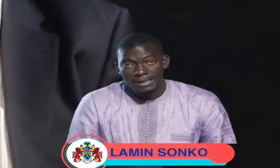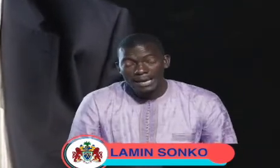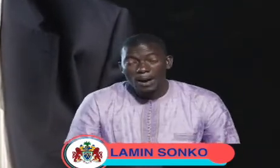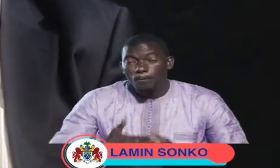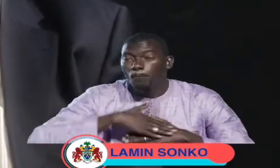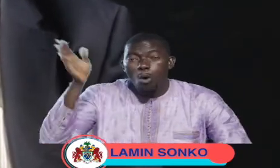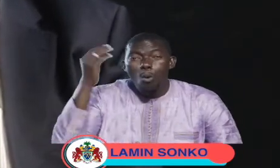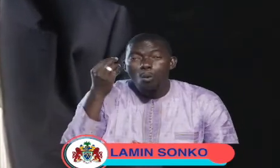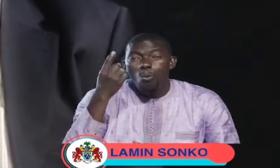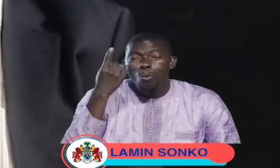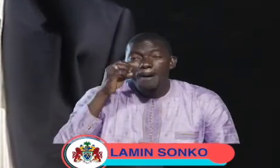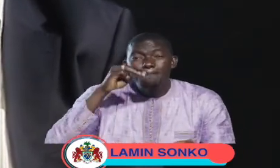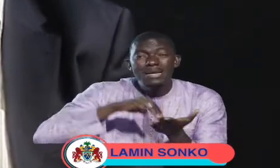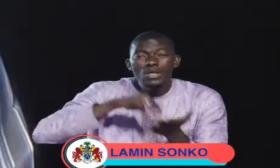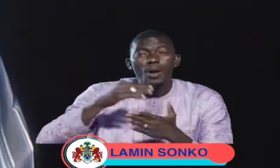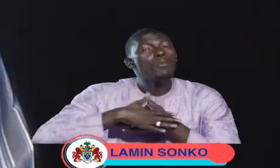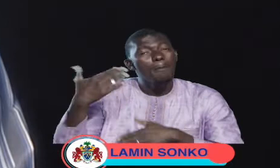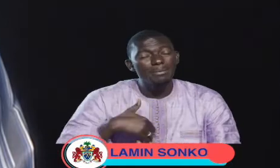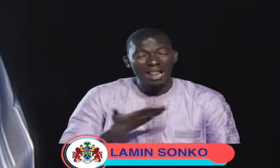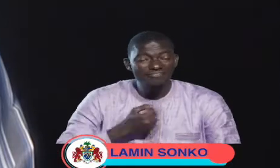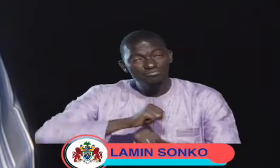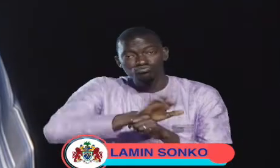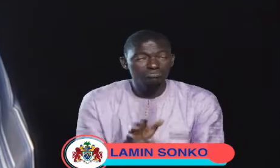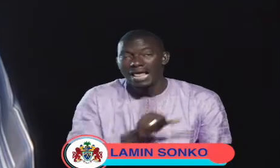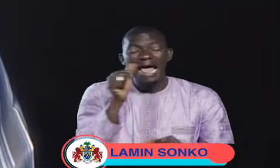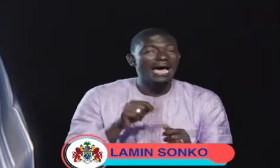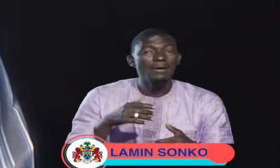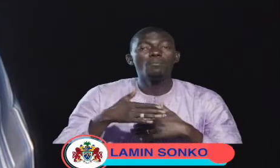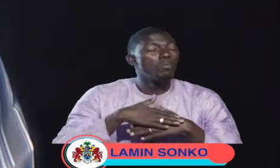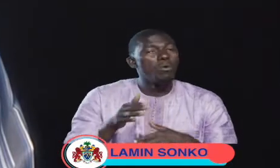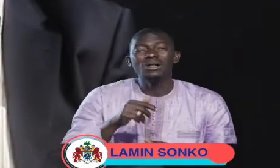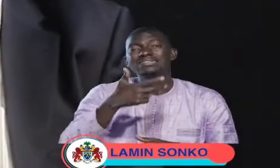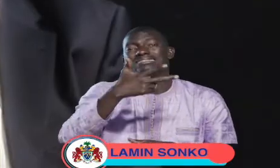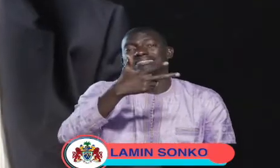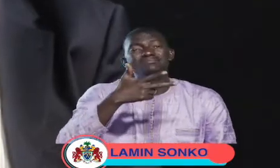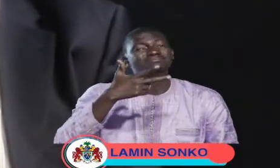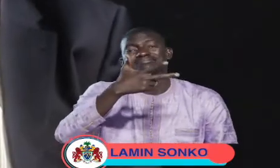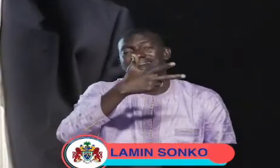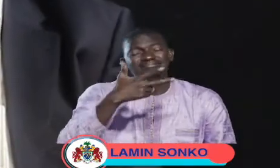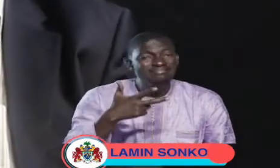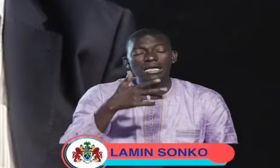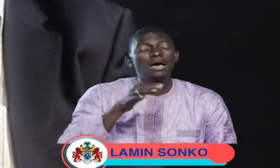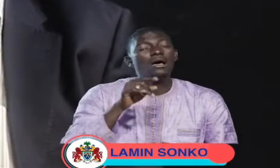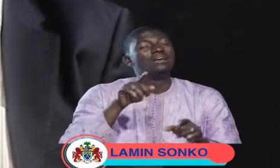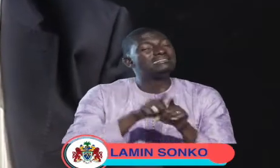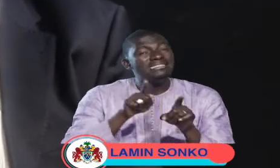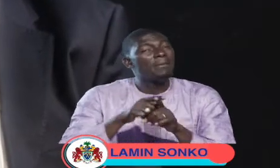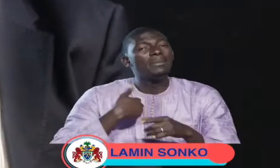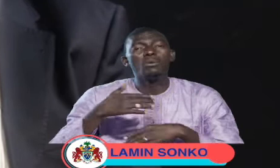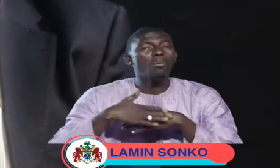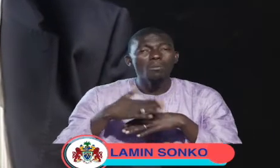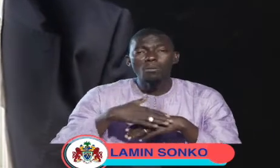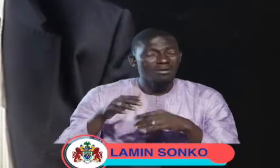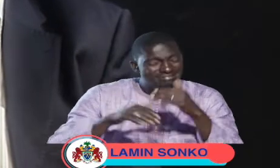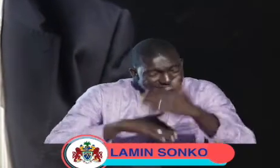fo atala fo mo wil tan lulu an sei ay mo ay wo fale do la africa tindo la jang e a suite da minuto